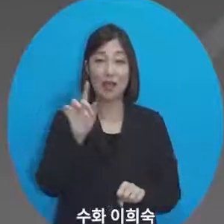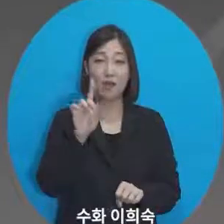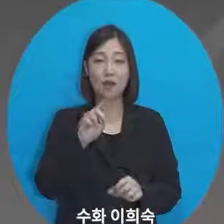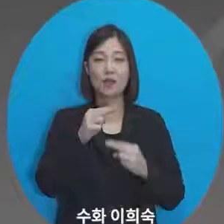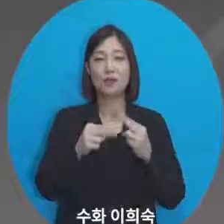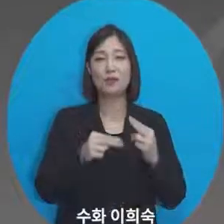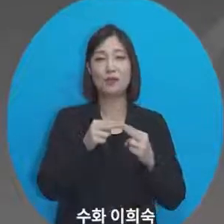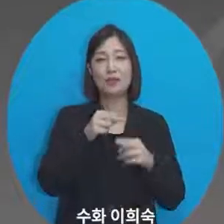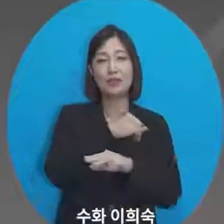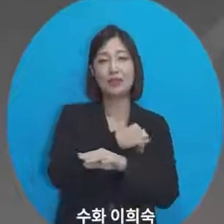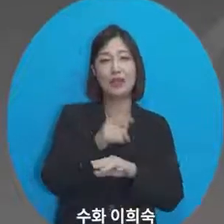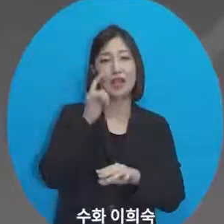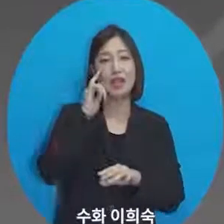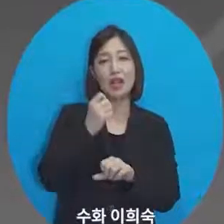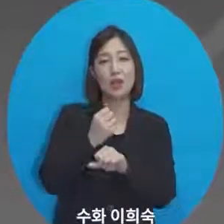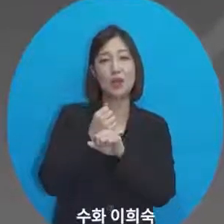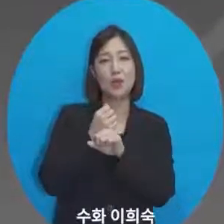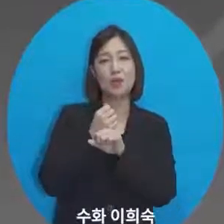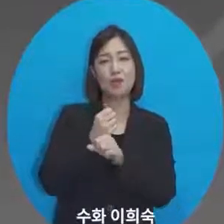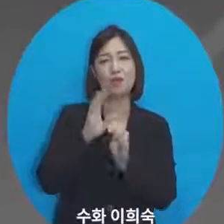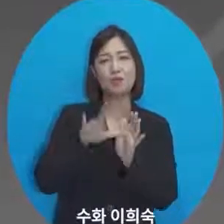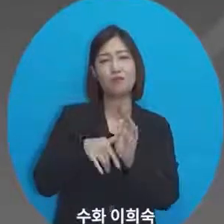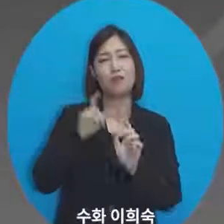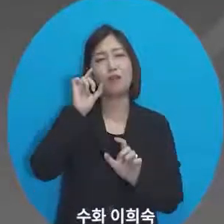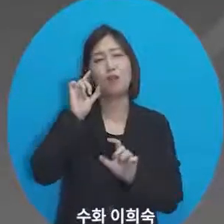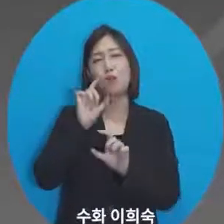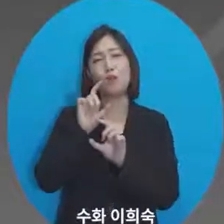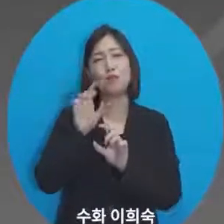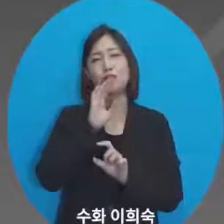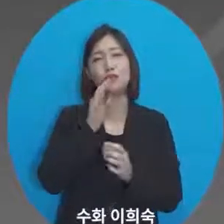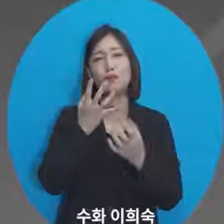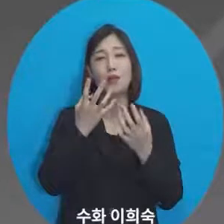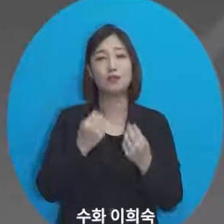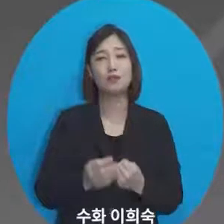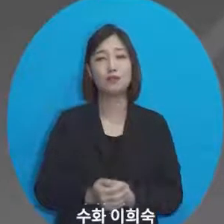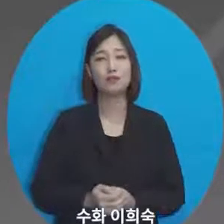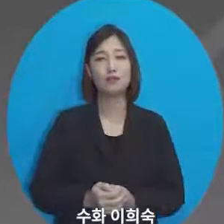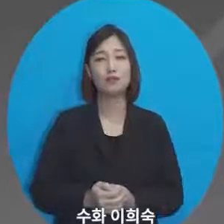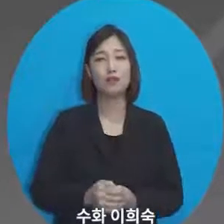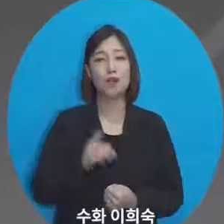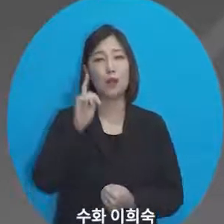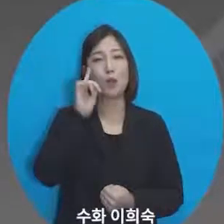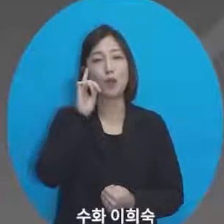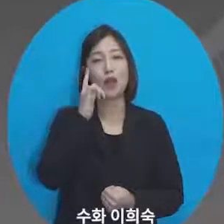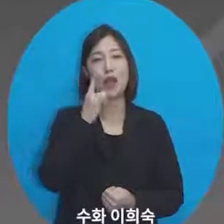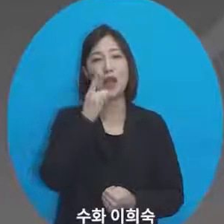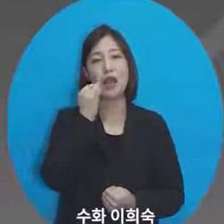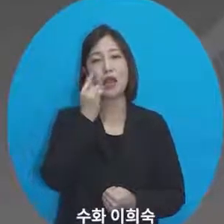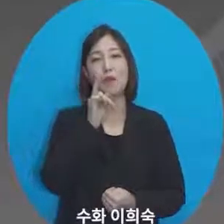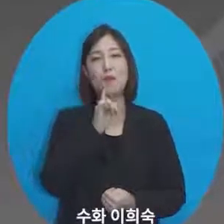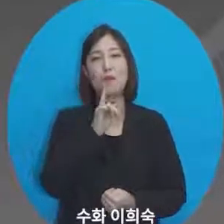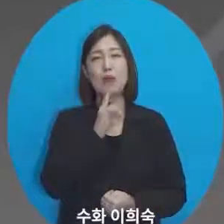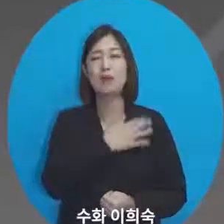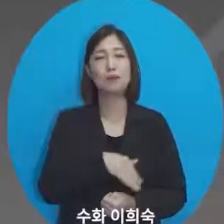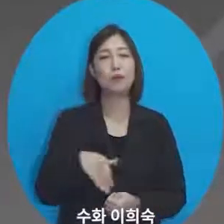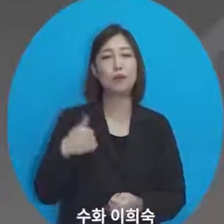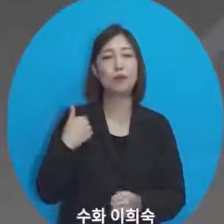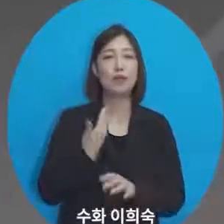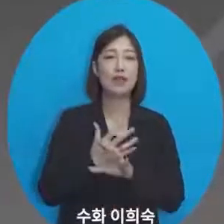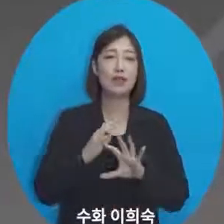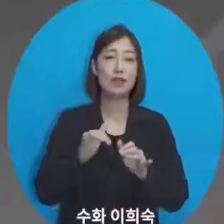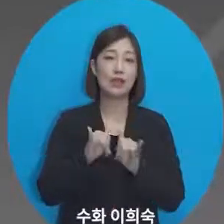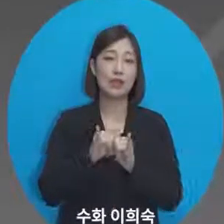디자인 연구회 그 기획 단계에서부터 상당히 논의가 많이 이루어졌다라고 합니다. 일본어를 전혀 모르는 외국인 등의